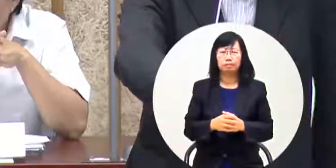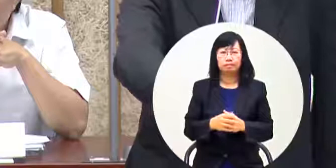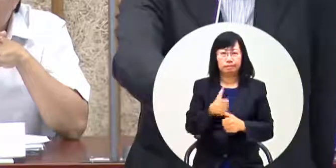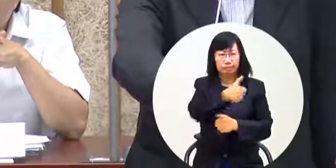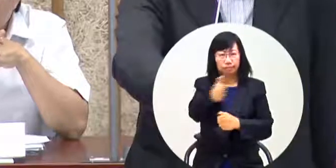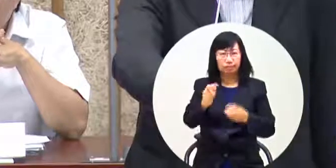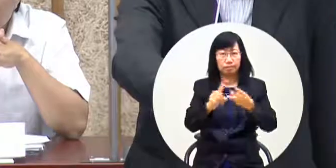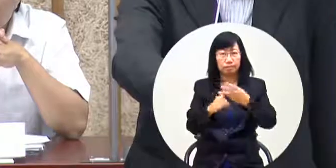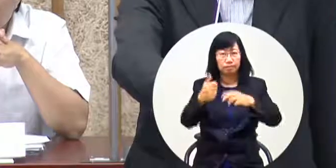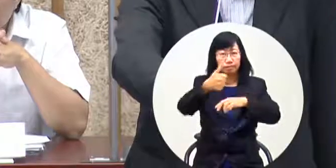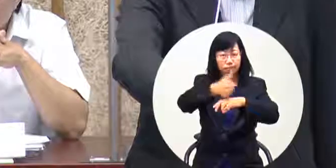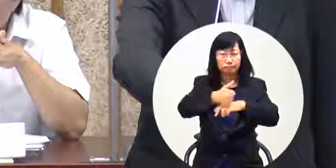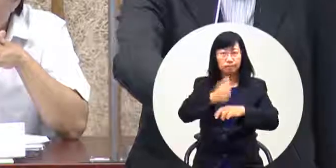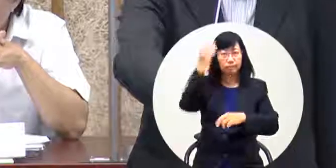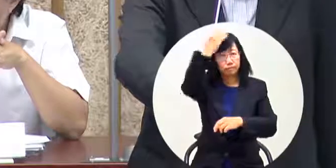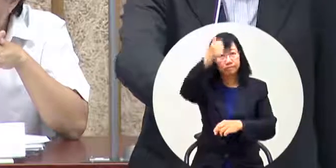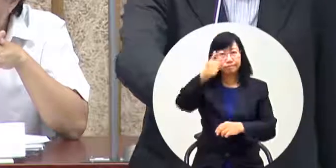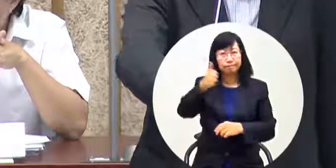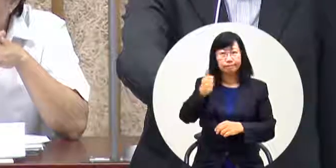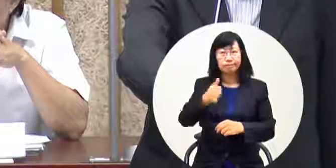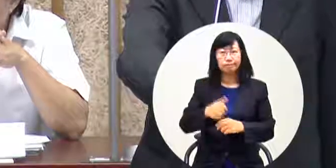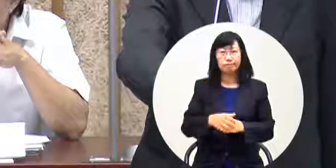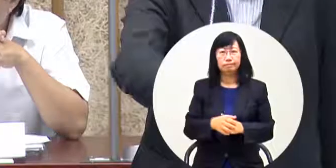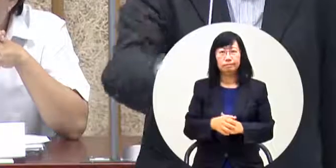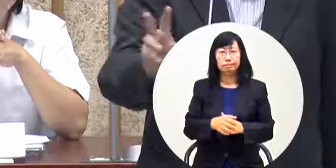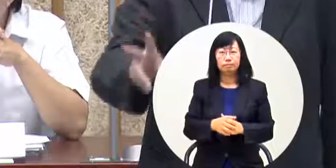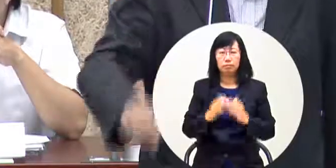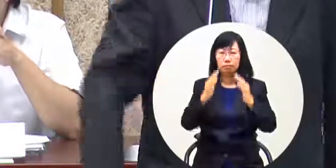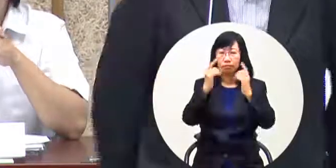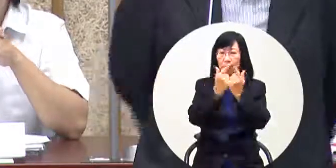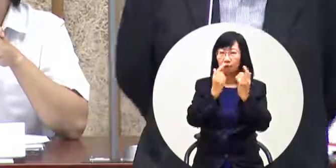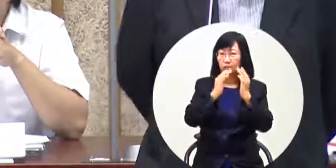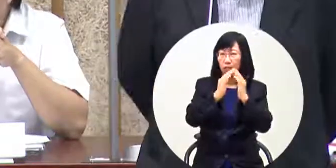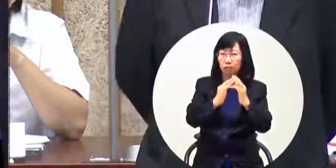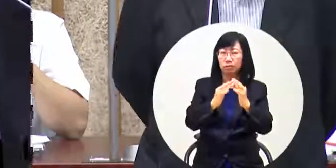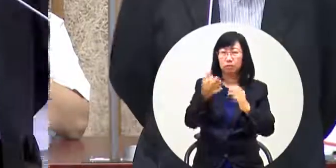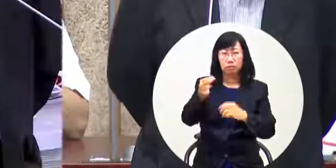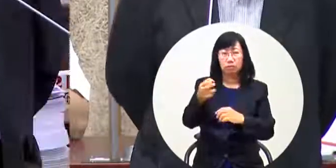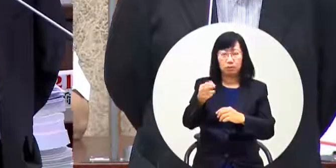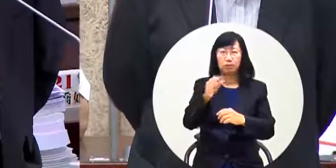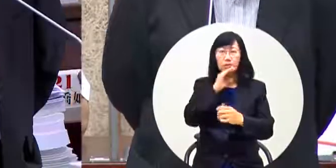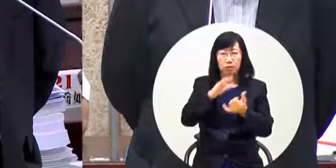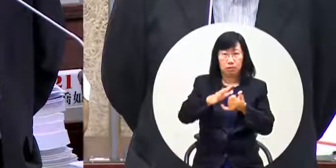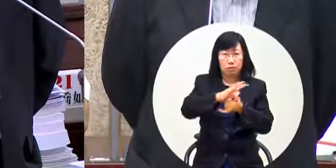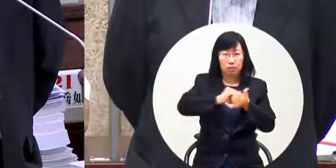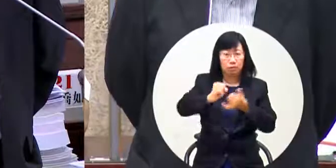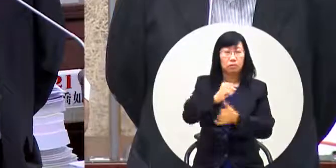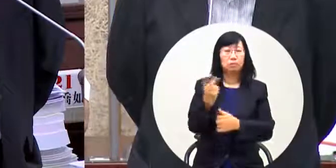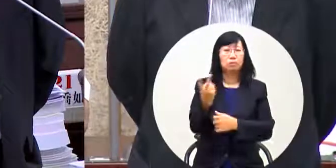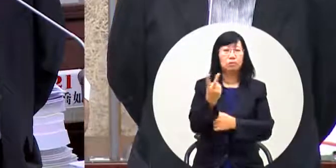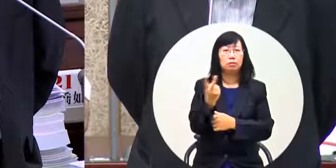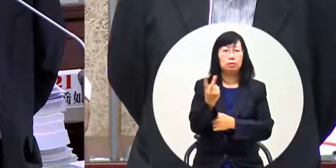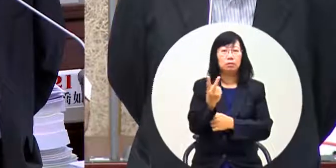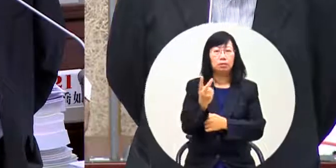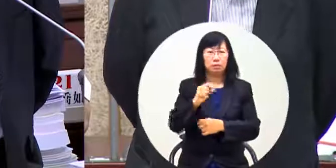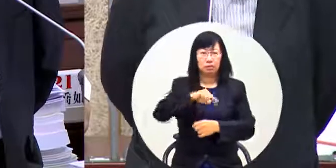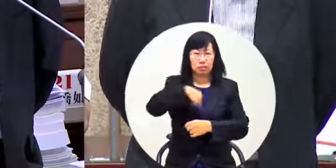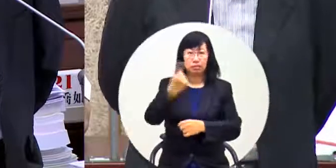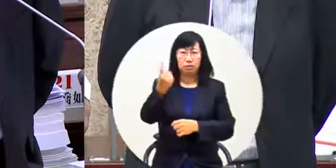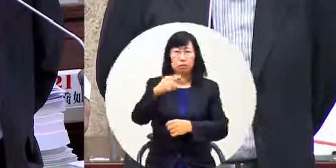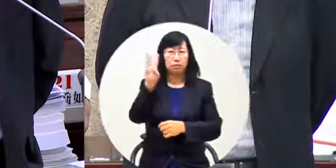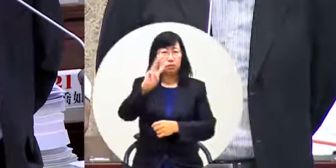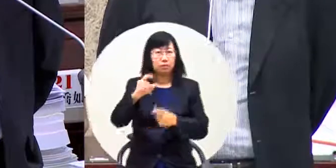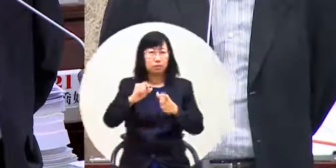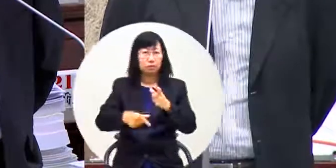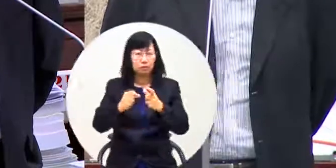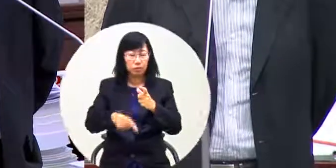业，台北市的水费大概全台湾有两个自来水公司啊，台北市独立一个，其他一个，所以